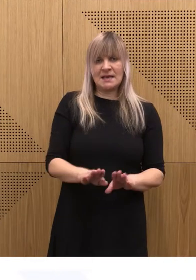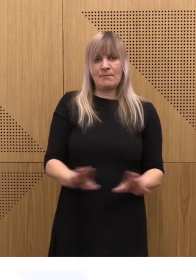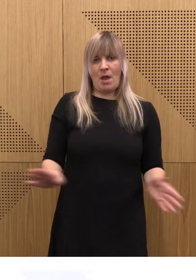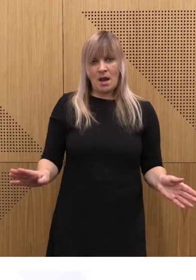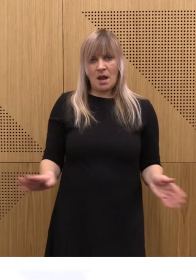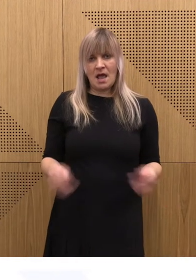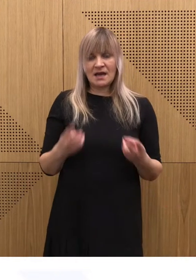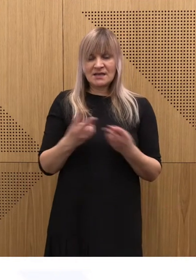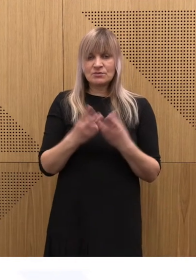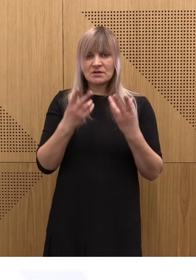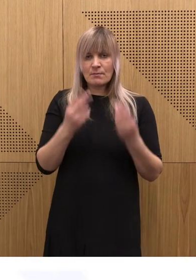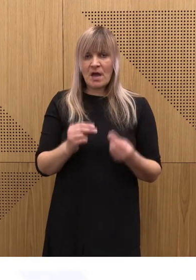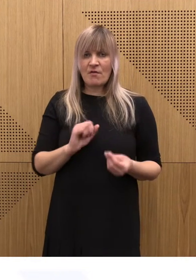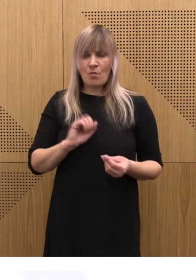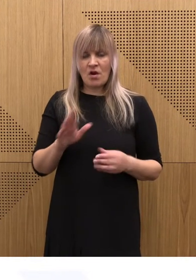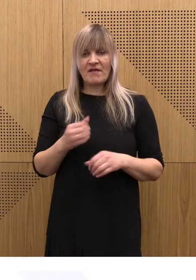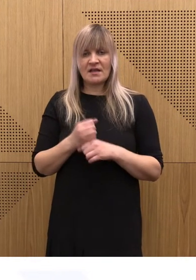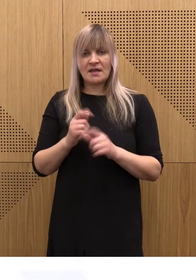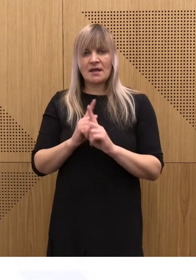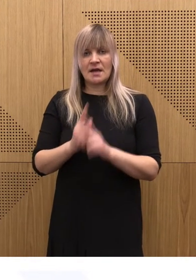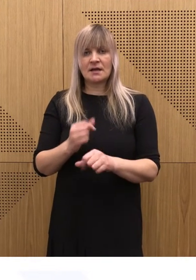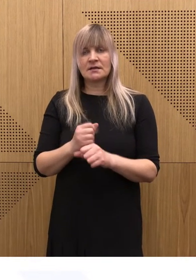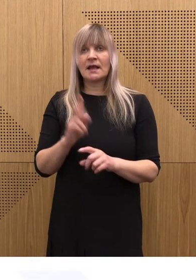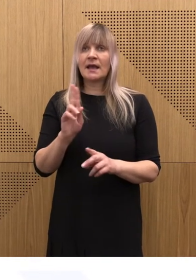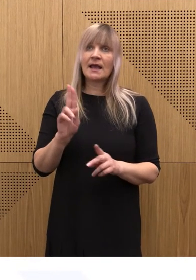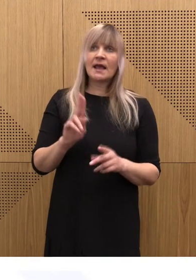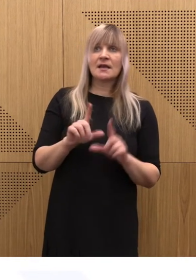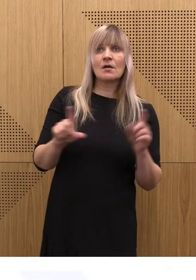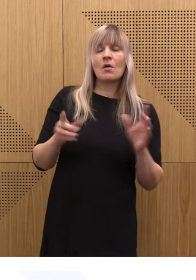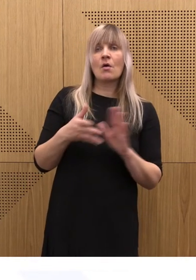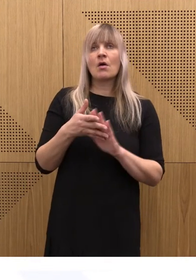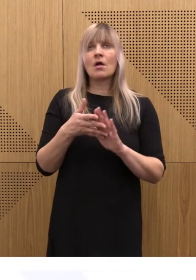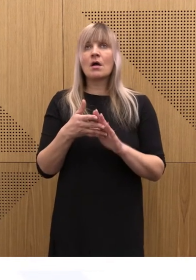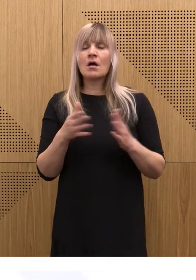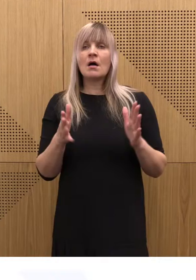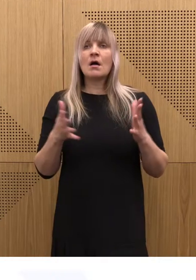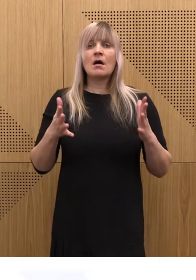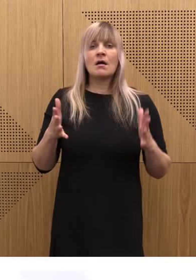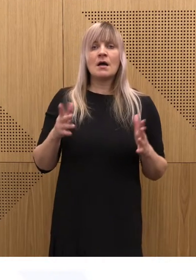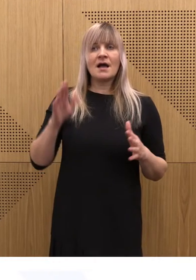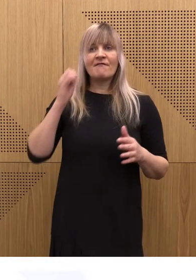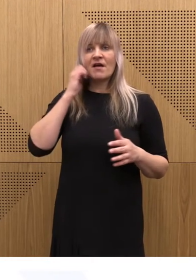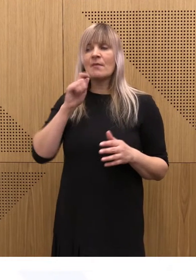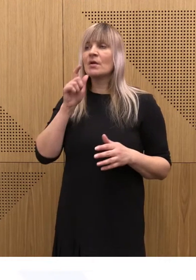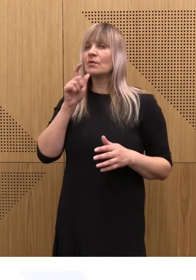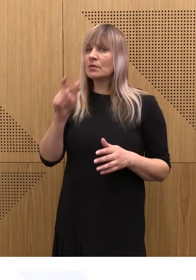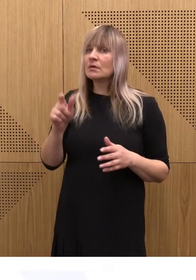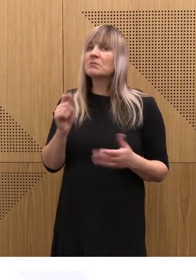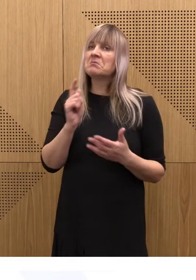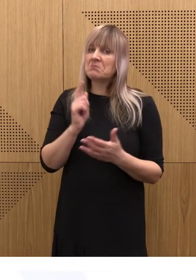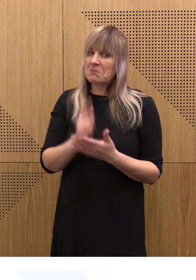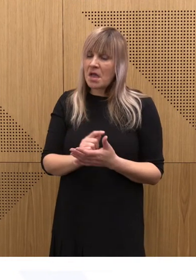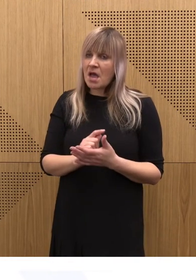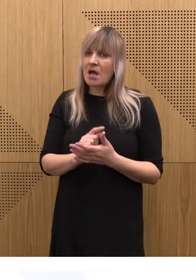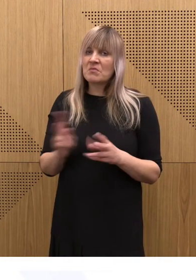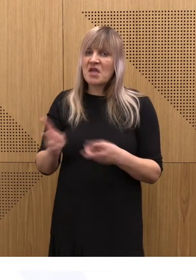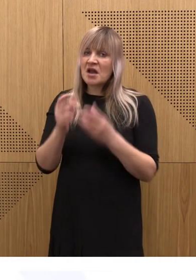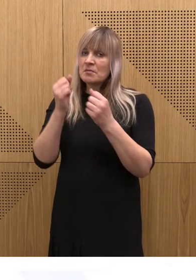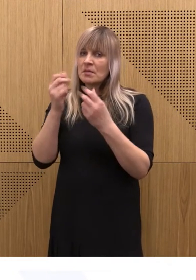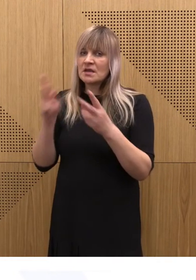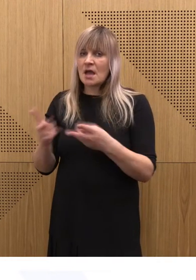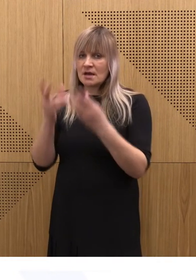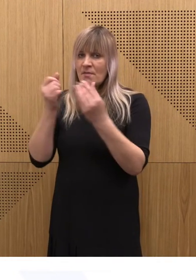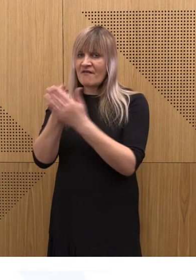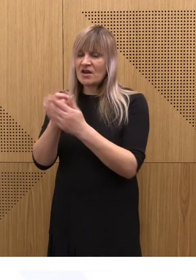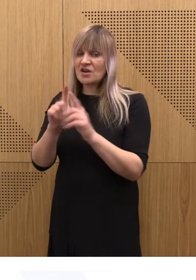ja neid päevasid ei pea. Et kui kuskil koolis keegi entusiast läheb praegu jutuga lapsevanemate juurde, et nüüd me peame jaanipäevani